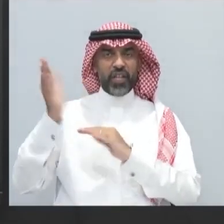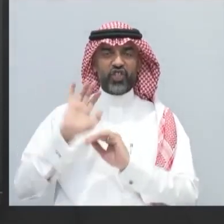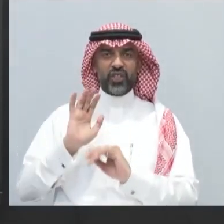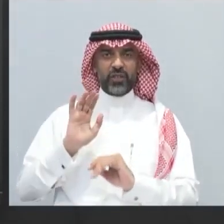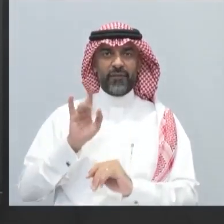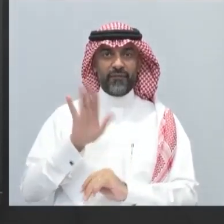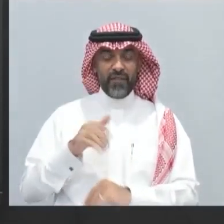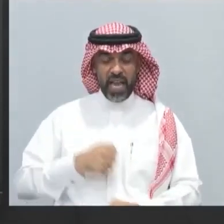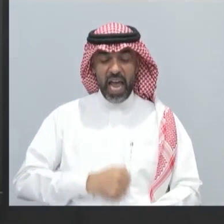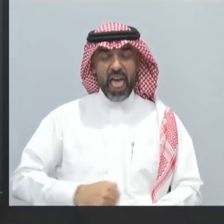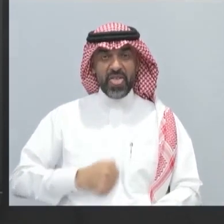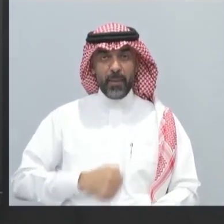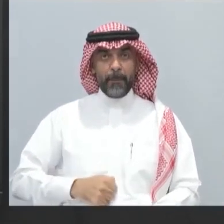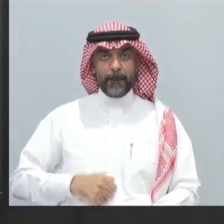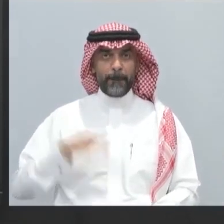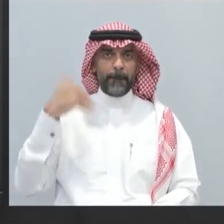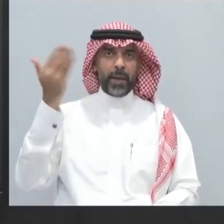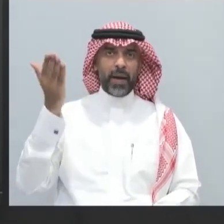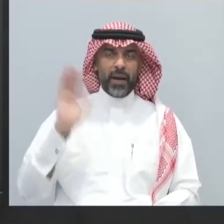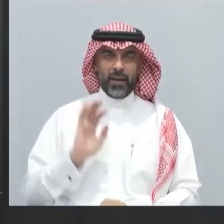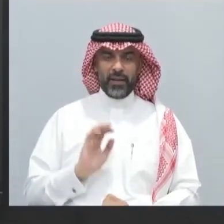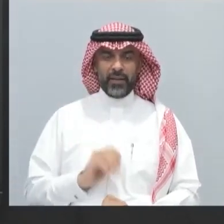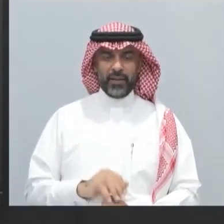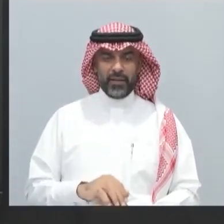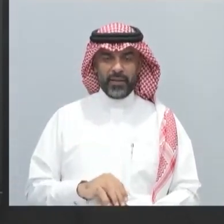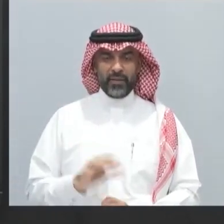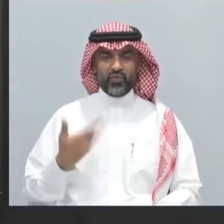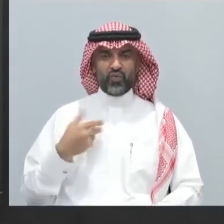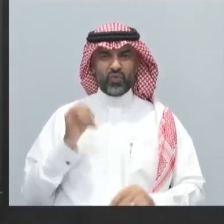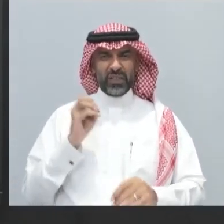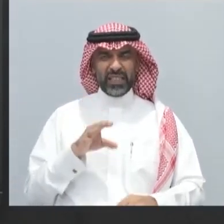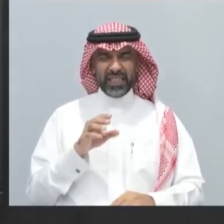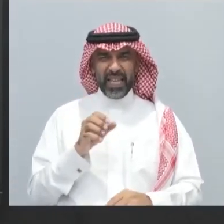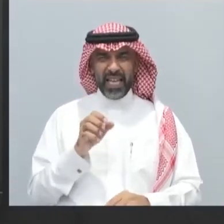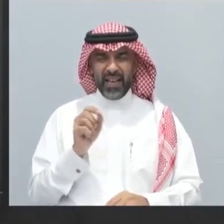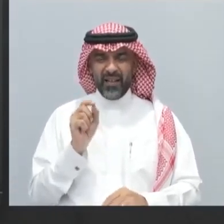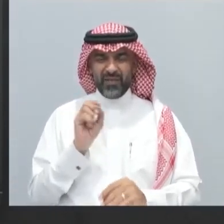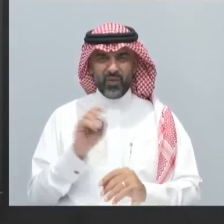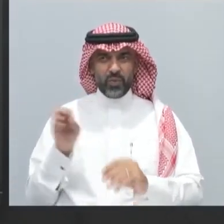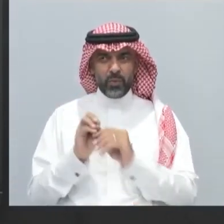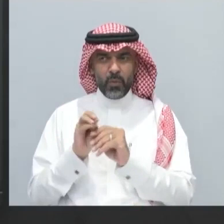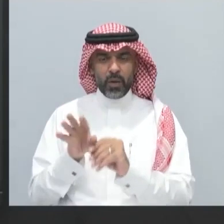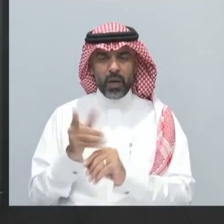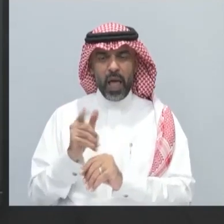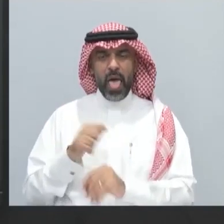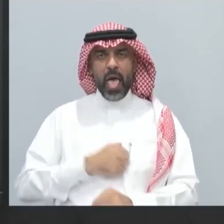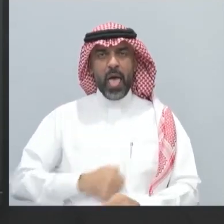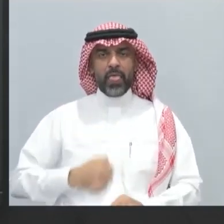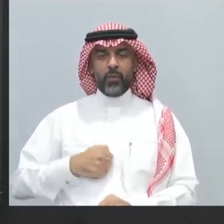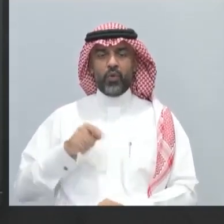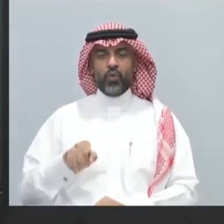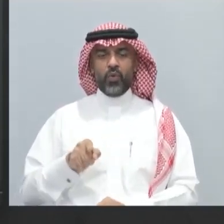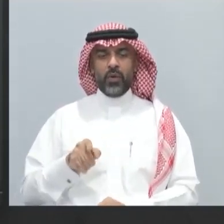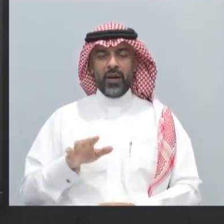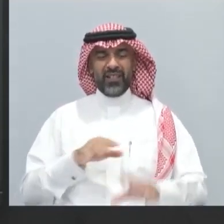الان الهضم اولا بدا ماذا خارجيا بافراز انزيمات ماذا هاضمه